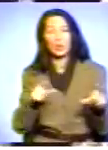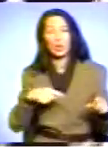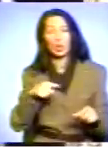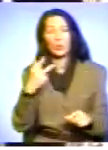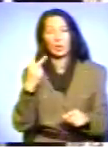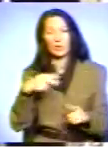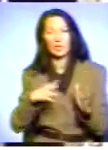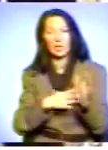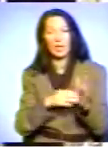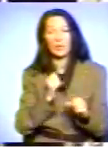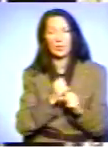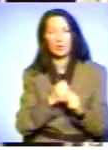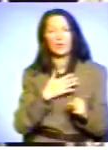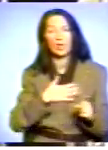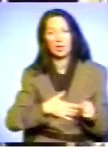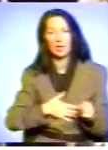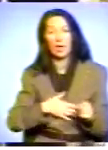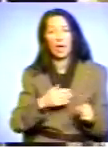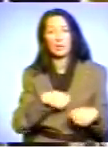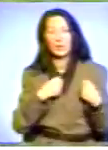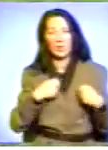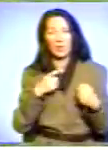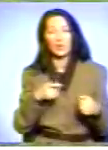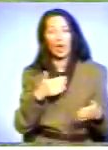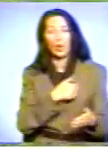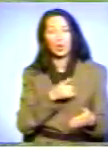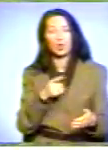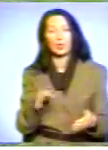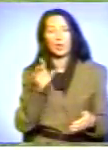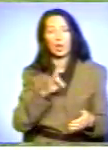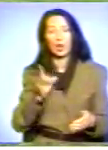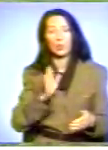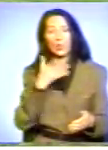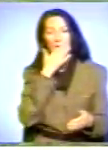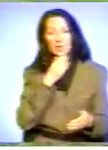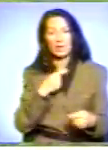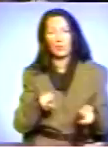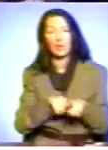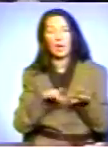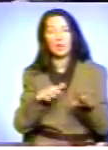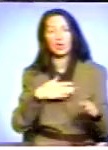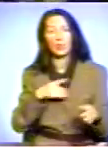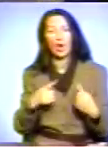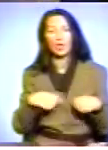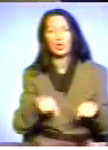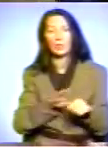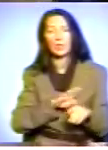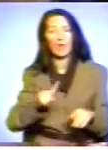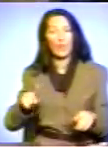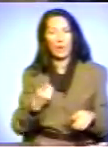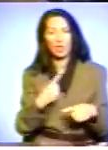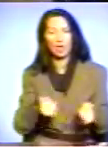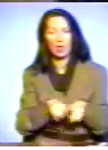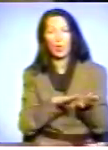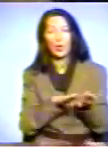29 працювали із завзяттям. Вони хочуть, аби їх мікрорайон був красивим. Такі акції ми організовуємо не вперше. На такому